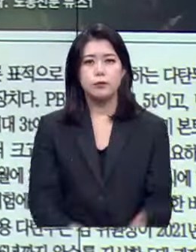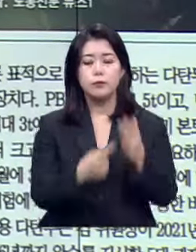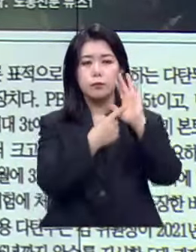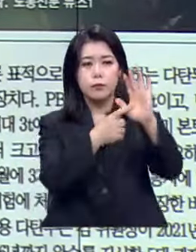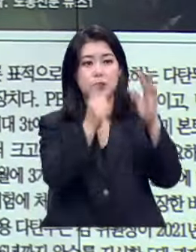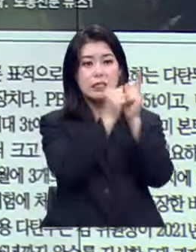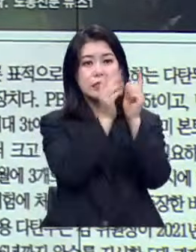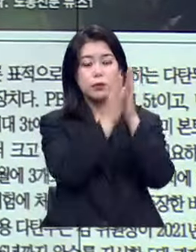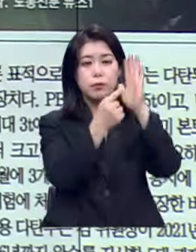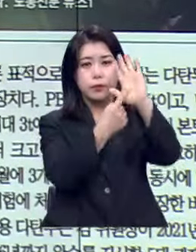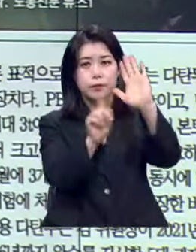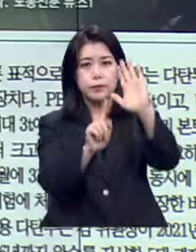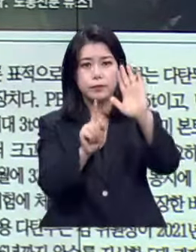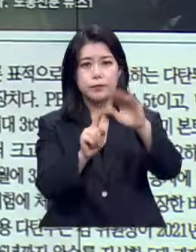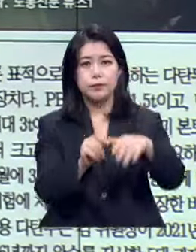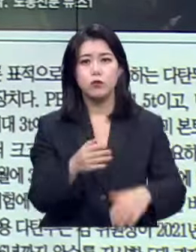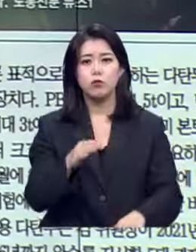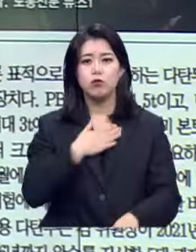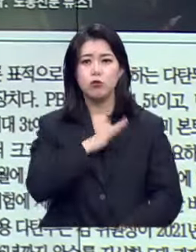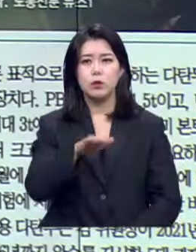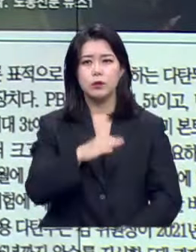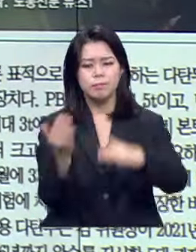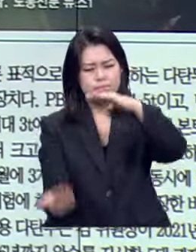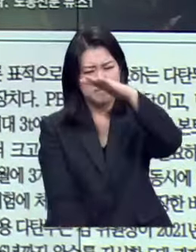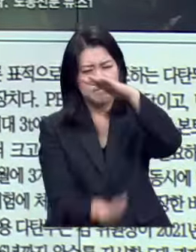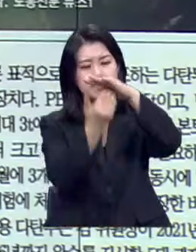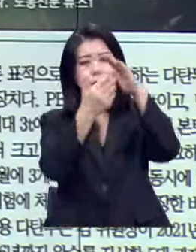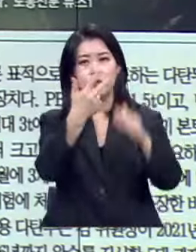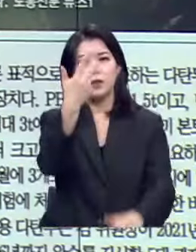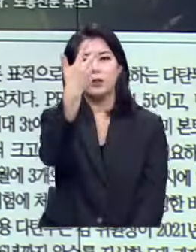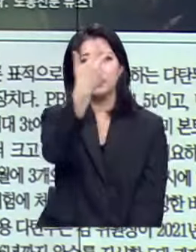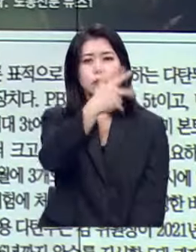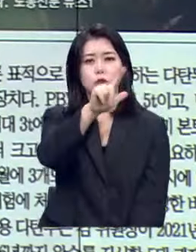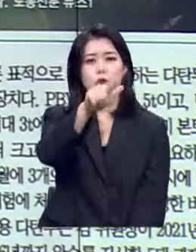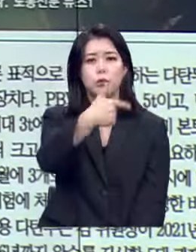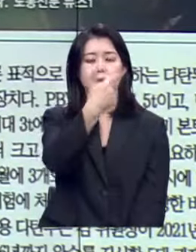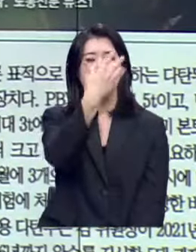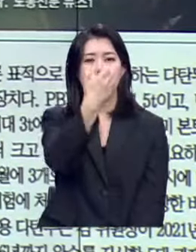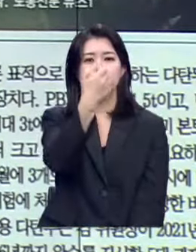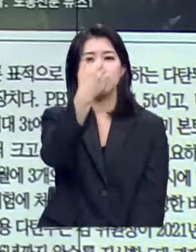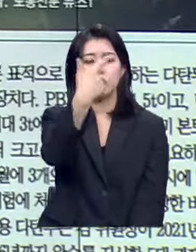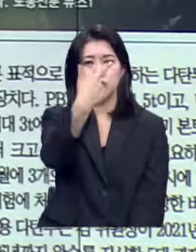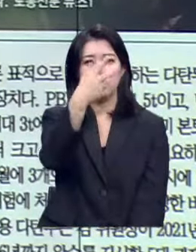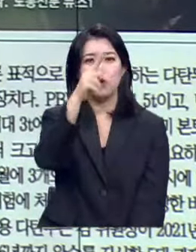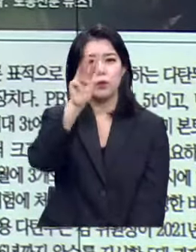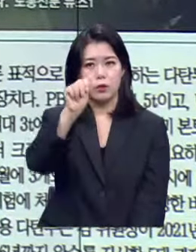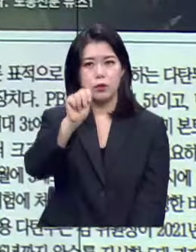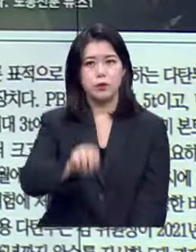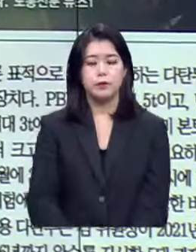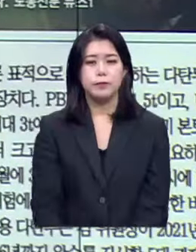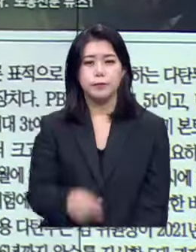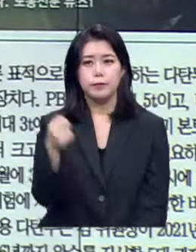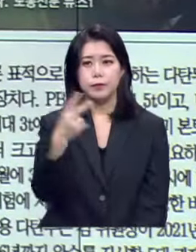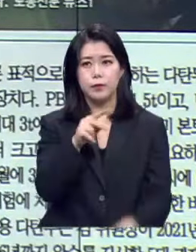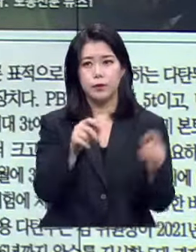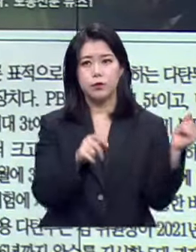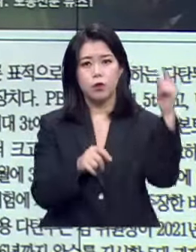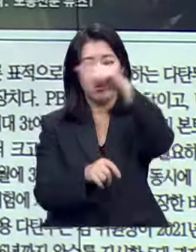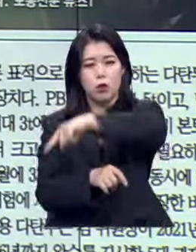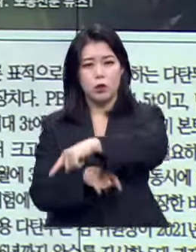거예요 자기들이 우리는 최대 정점 고도 7687 5km지 상승을 했고 거리로는